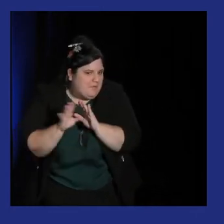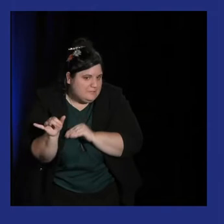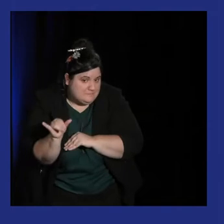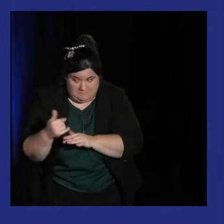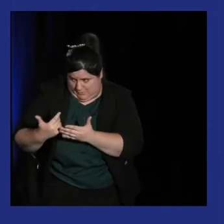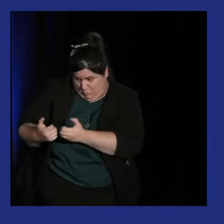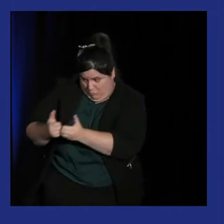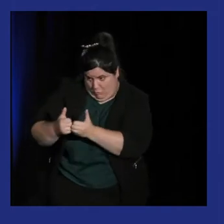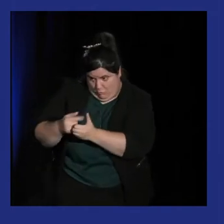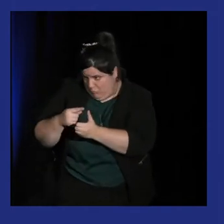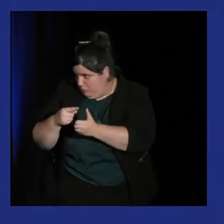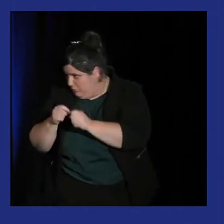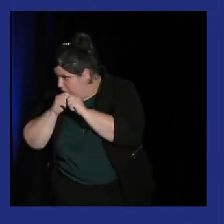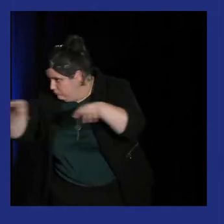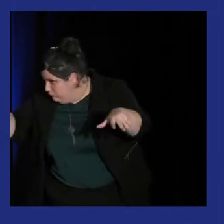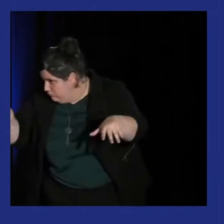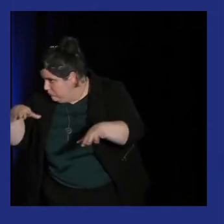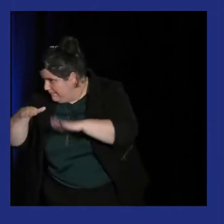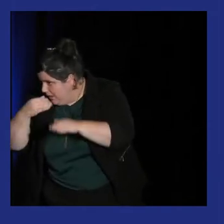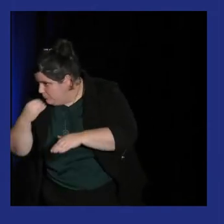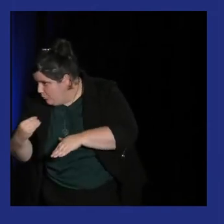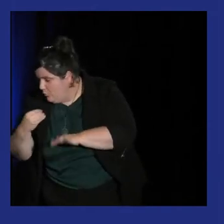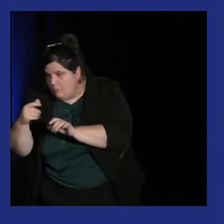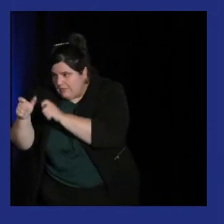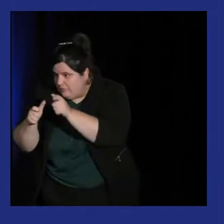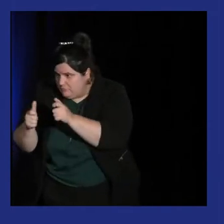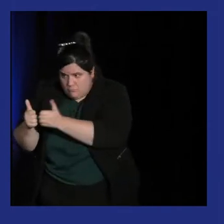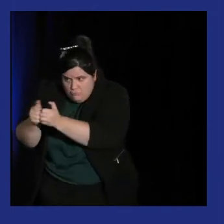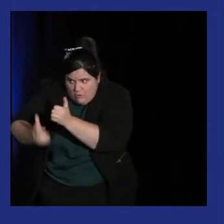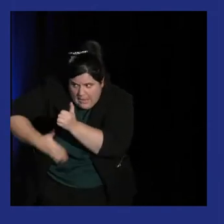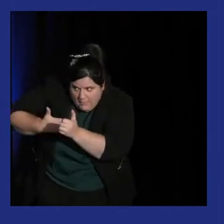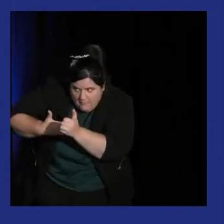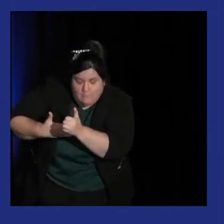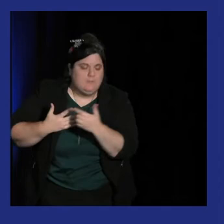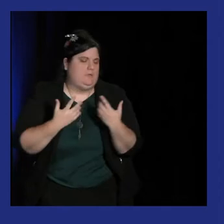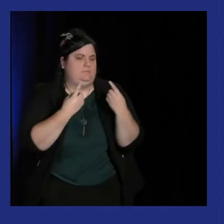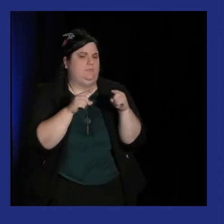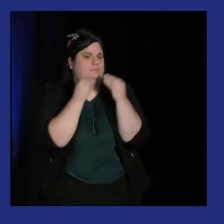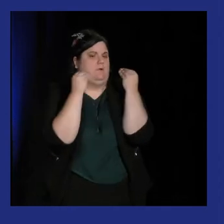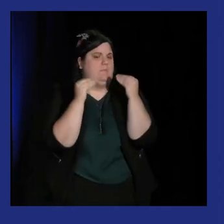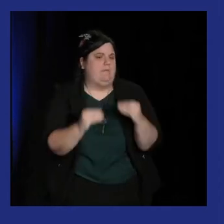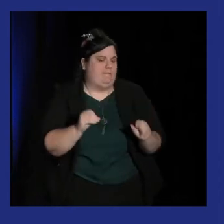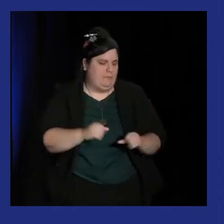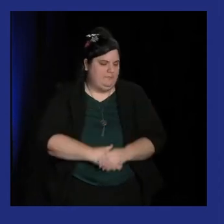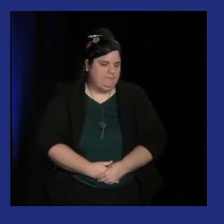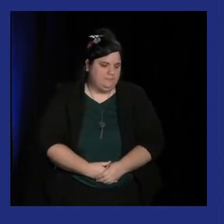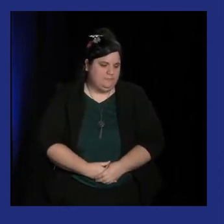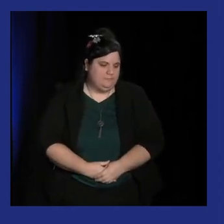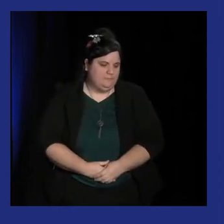jeu et de du succès du jeu quoi donc c'est à dire que malheureusement je pense en tout cas je vois pas de contre-exemple une